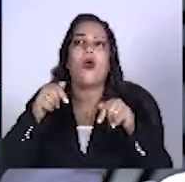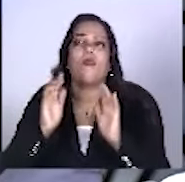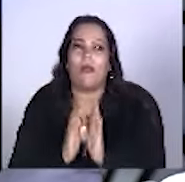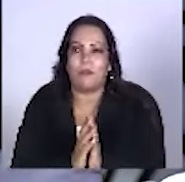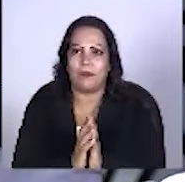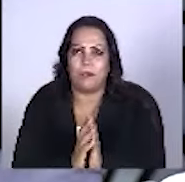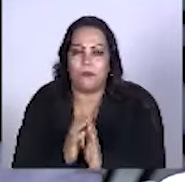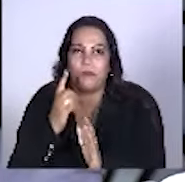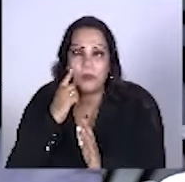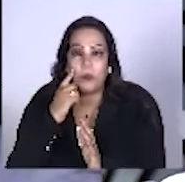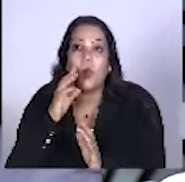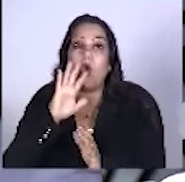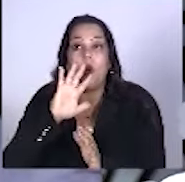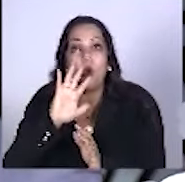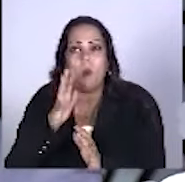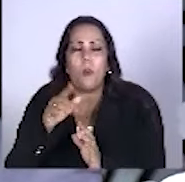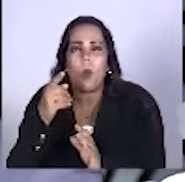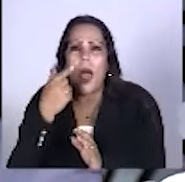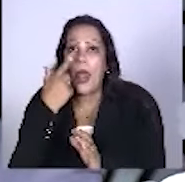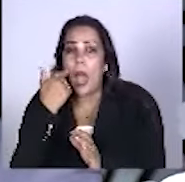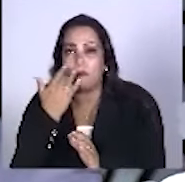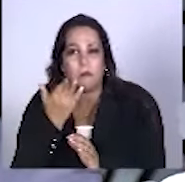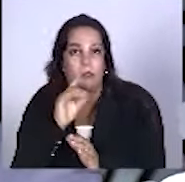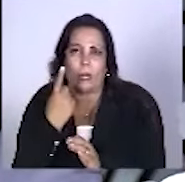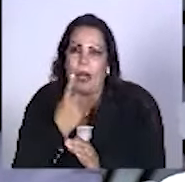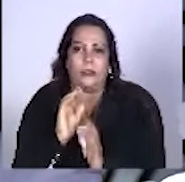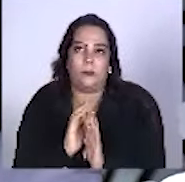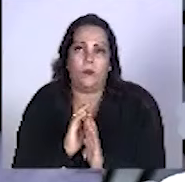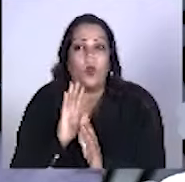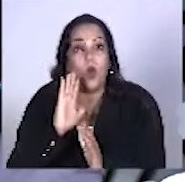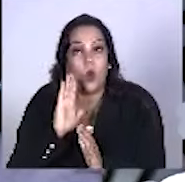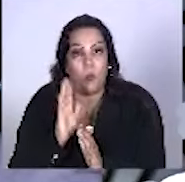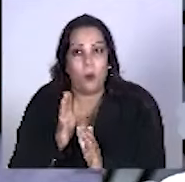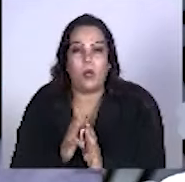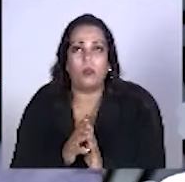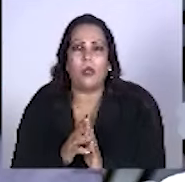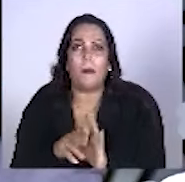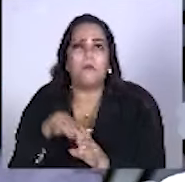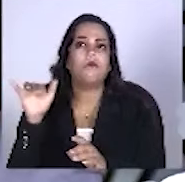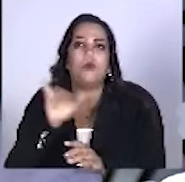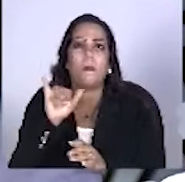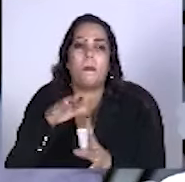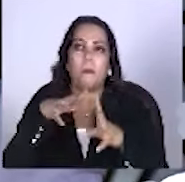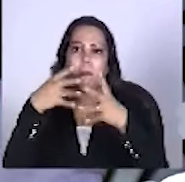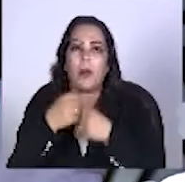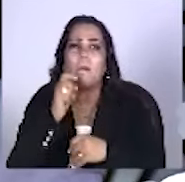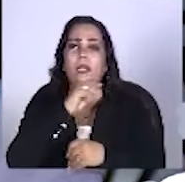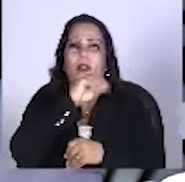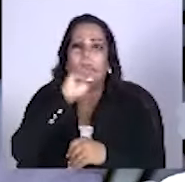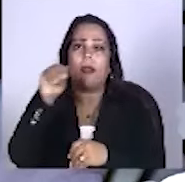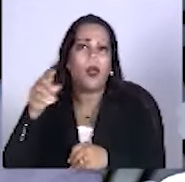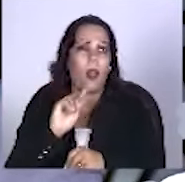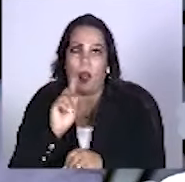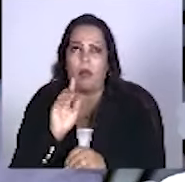حقيقي. وممكن ما يكونش واد لعبي، وما يكونش ممكن مش بالضروره يكون معاه ومع غيرها